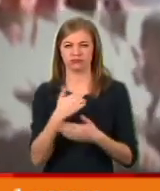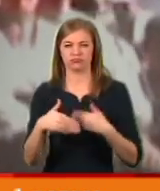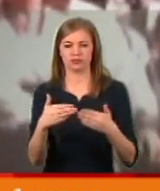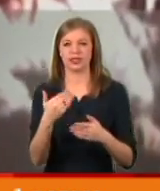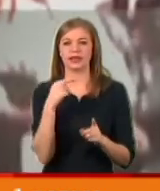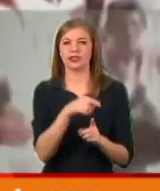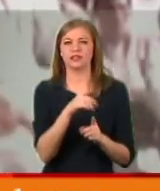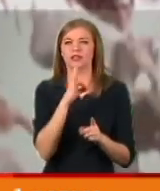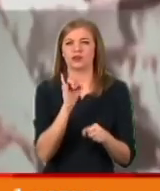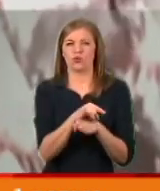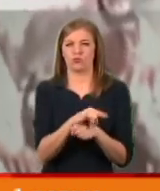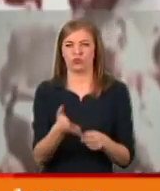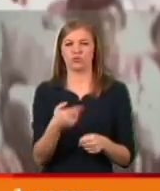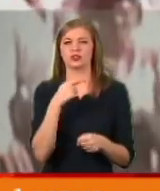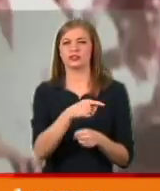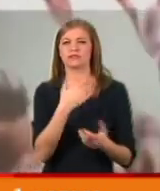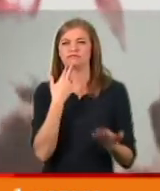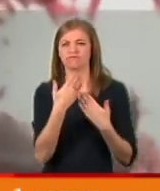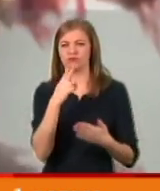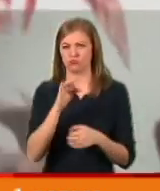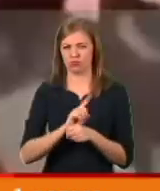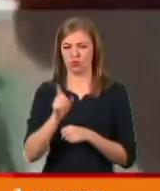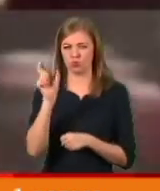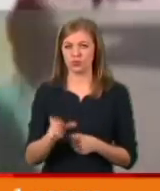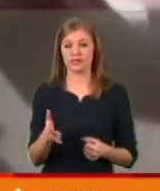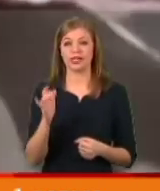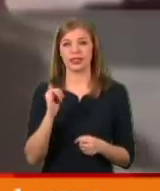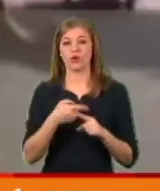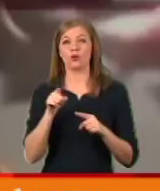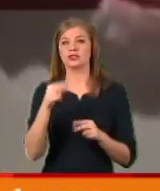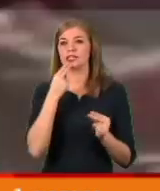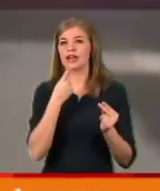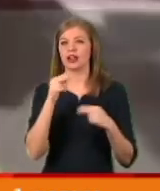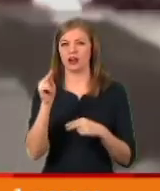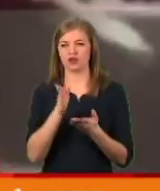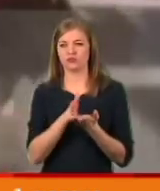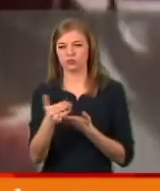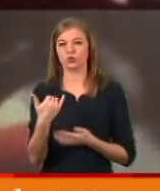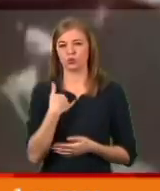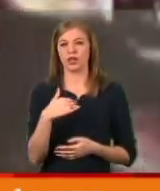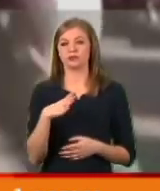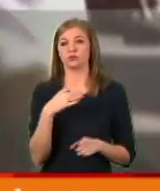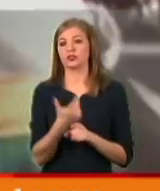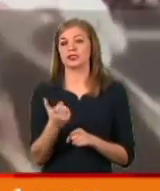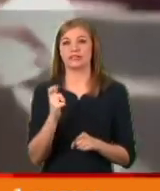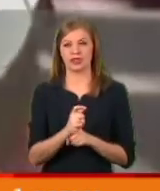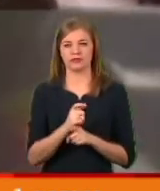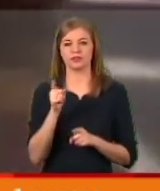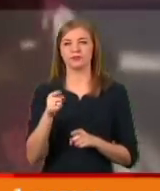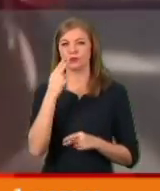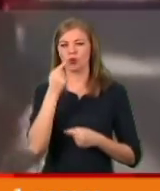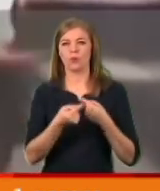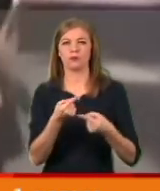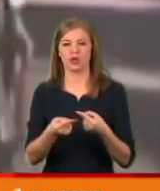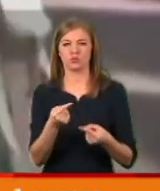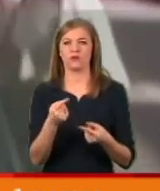Їх не обдурюють, з ними поводяться по-людськи. І оці кращі риси, у нас були надзвичайно великі ці обрядові,